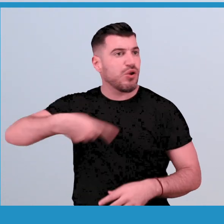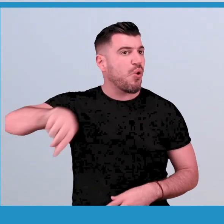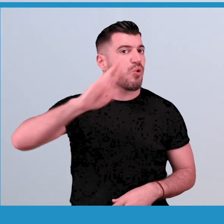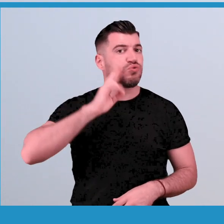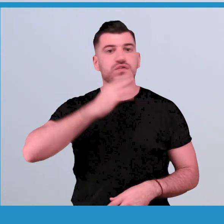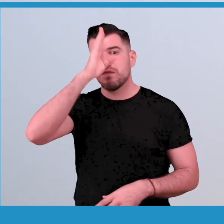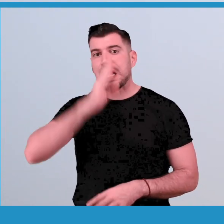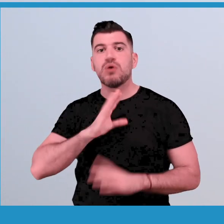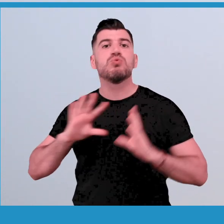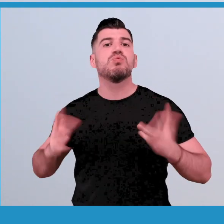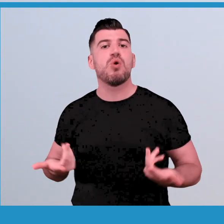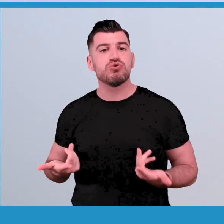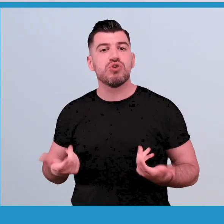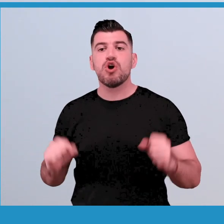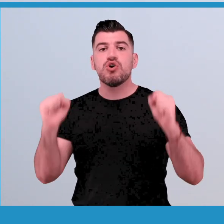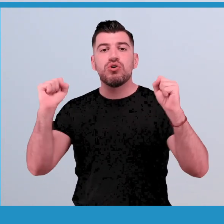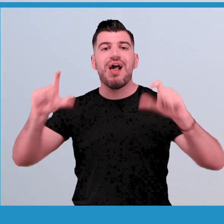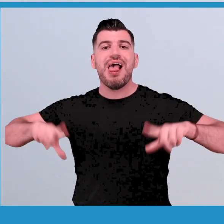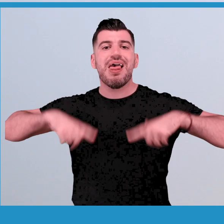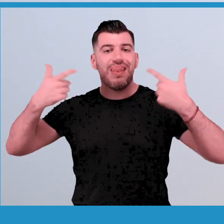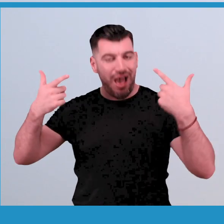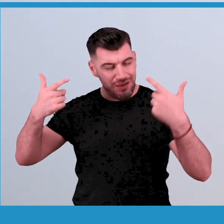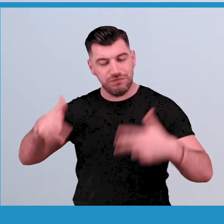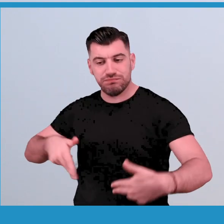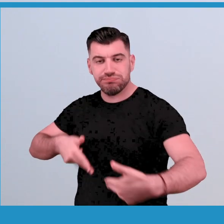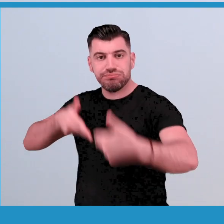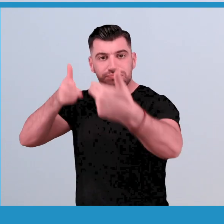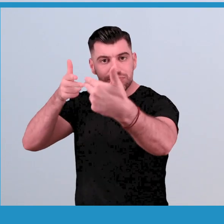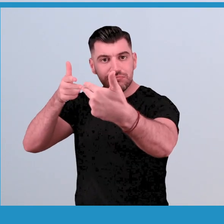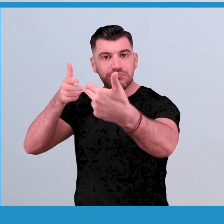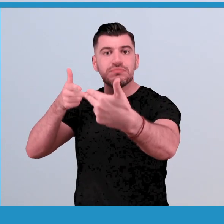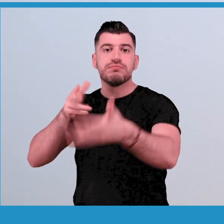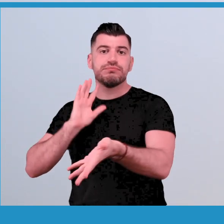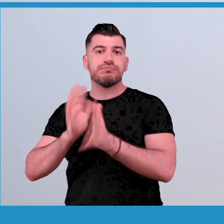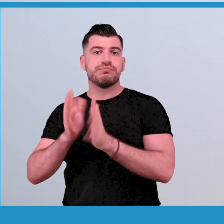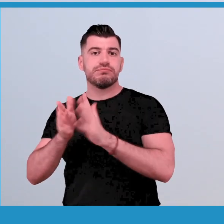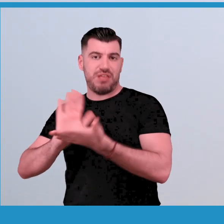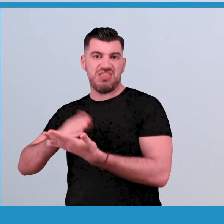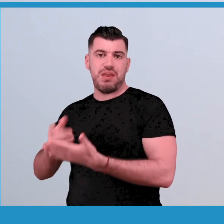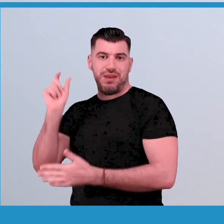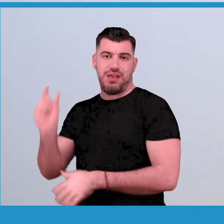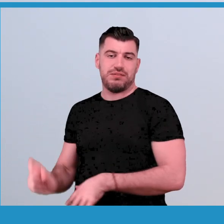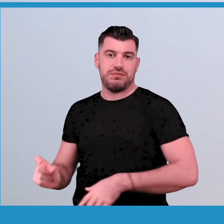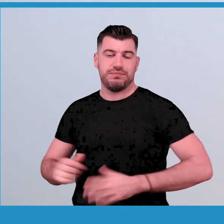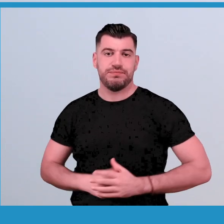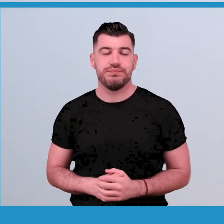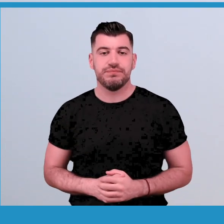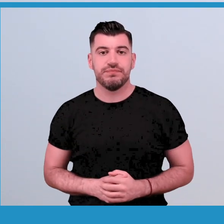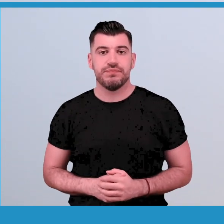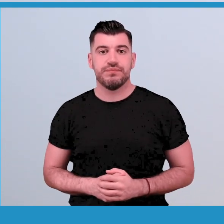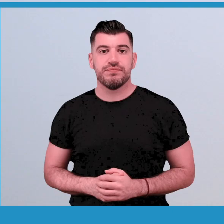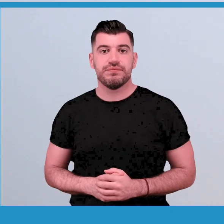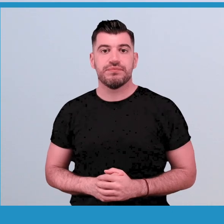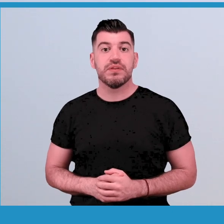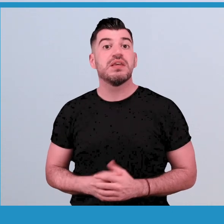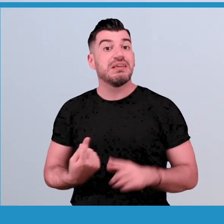βαρύκων ατόμων μέσω του site της ΔΕΗ με βιντεοκλήση και διερμηνία στην ελληνική γλώσσα και